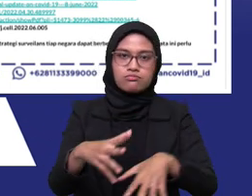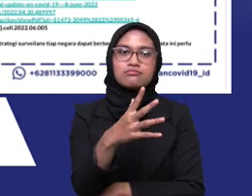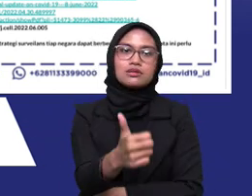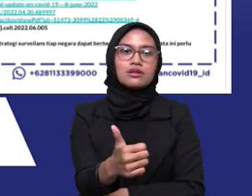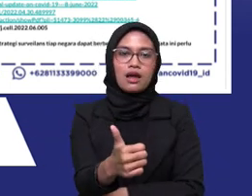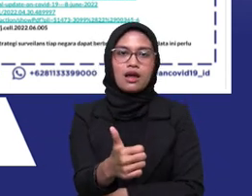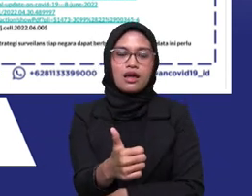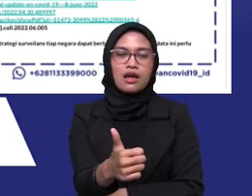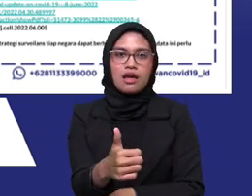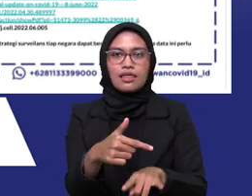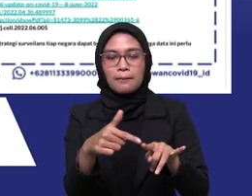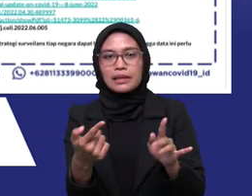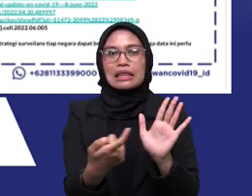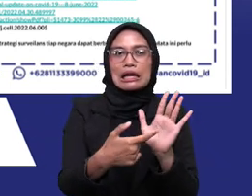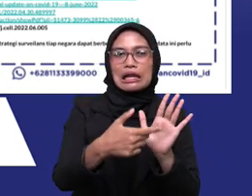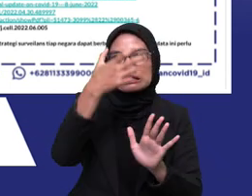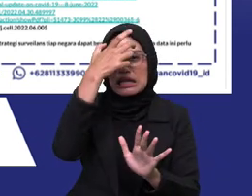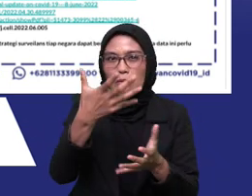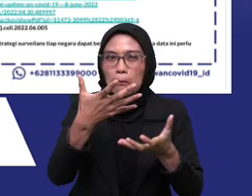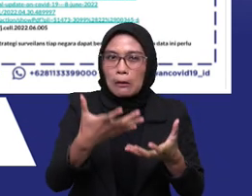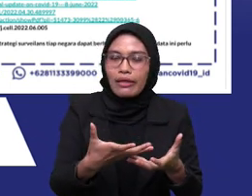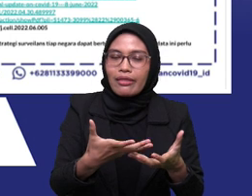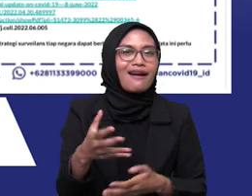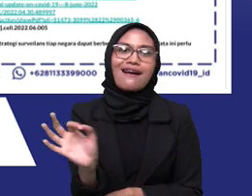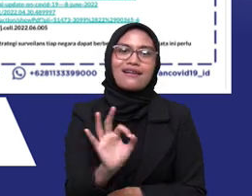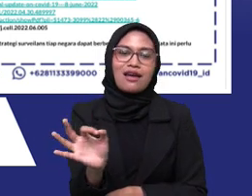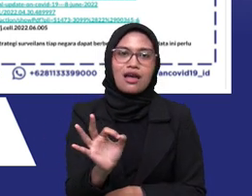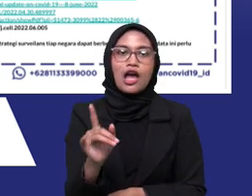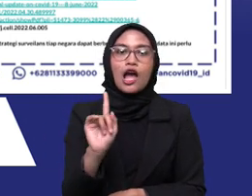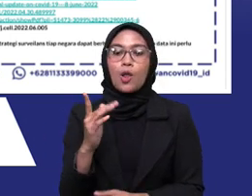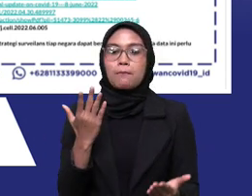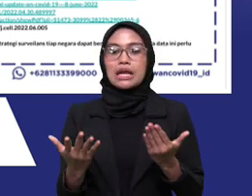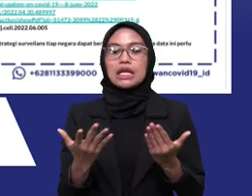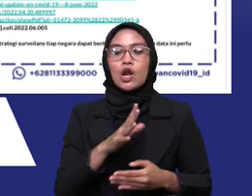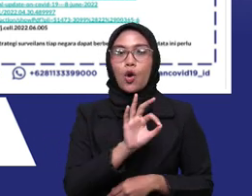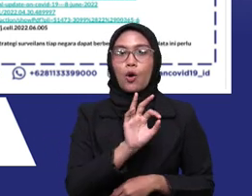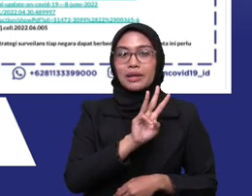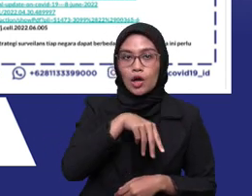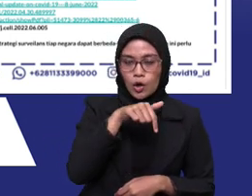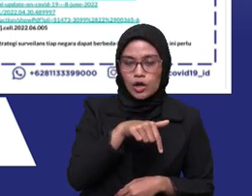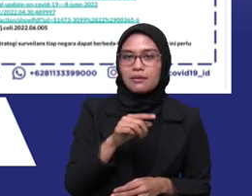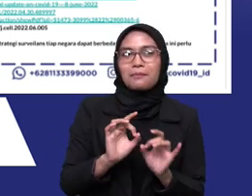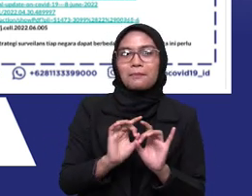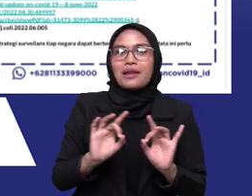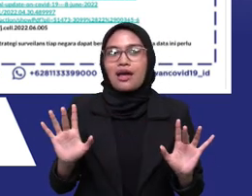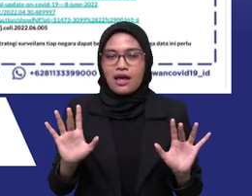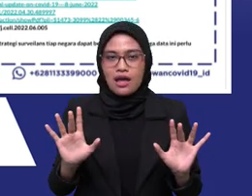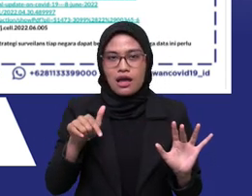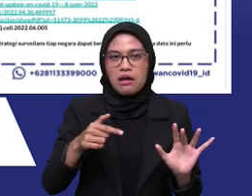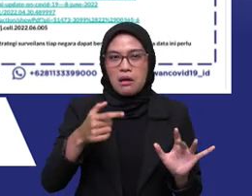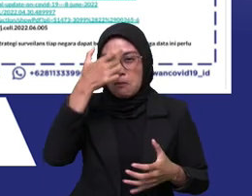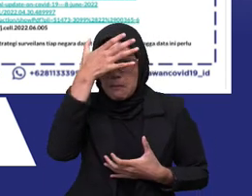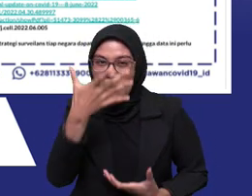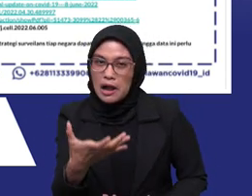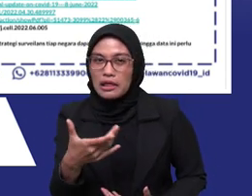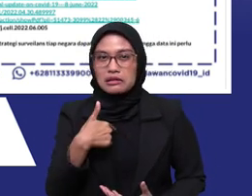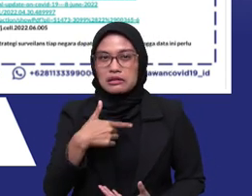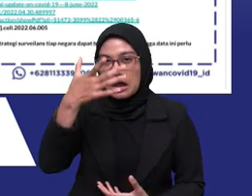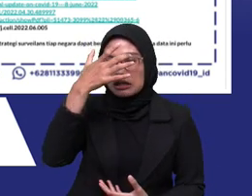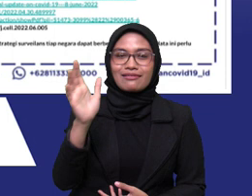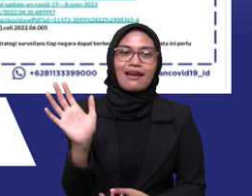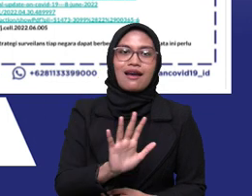menyebabkan kesakitan lebih parah dibanding varian omicron lainnya penyebab kenaikan kasus penting untuk